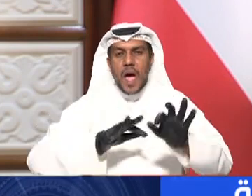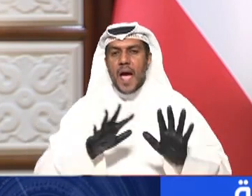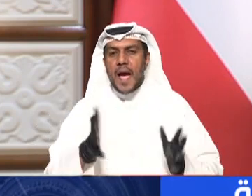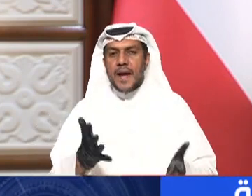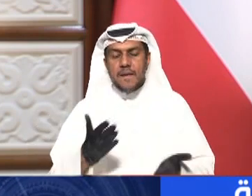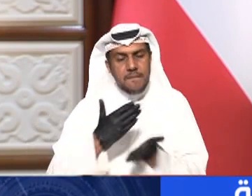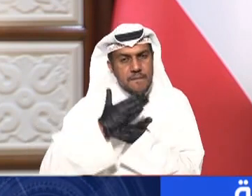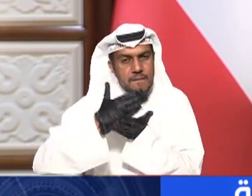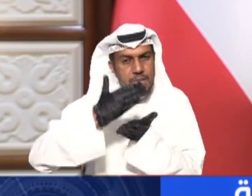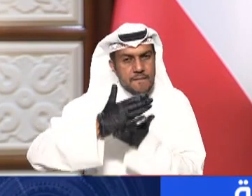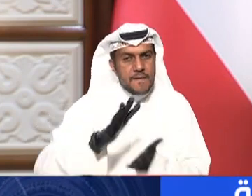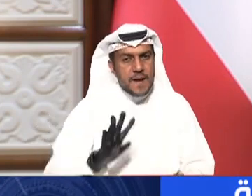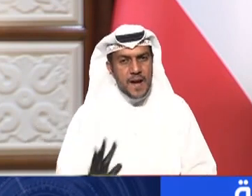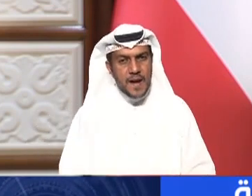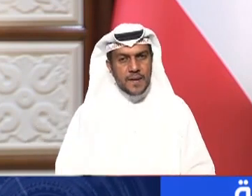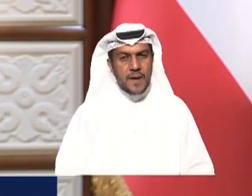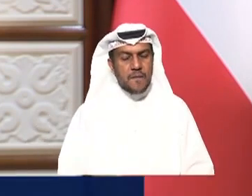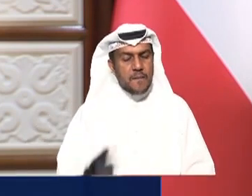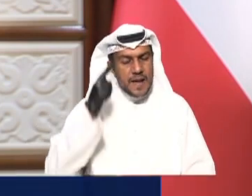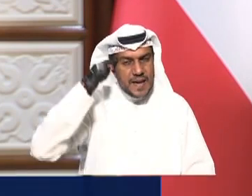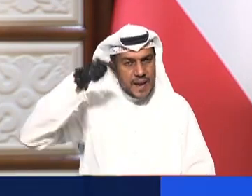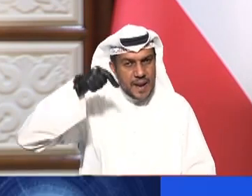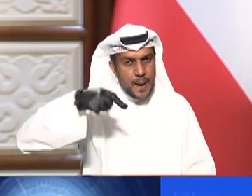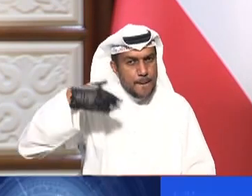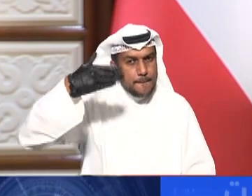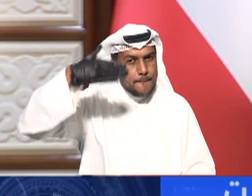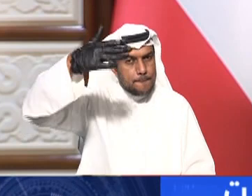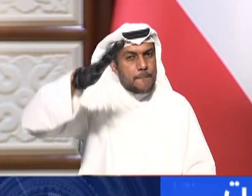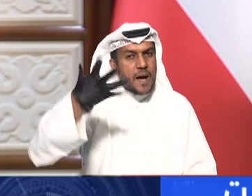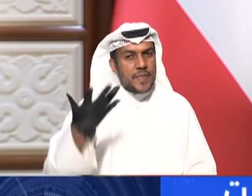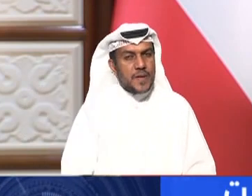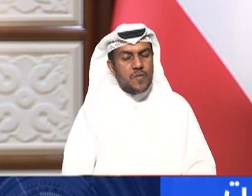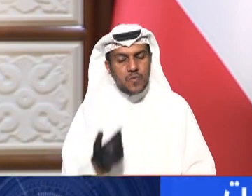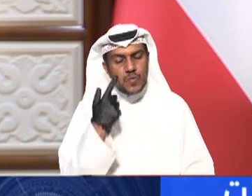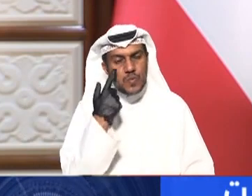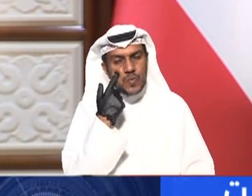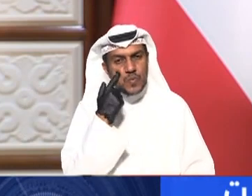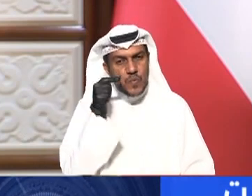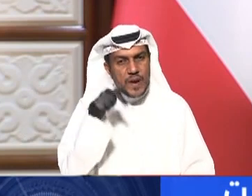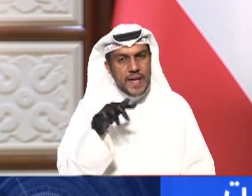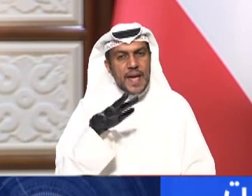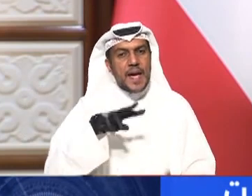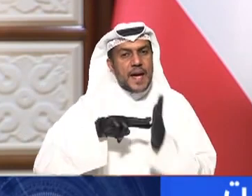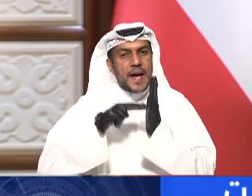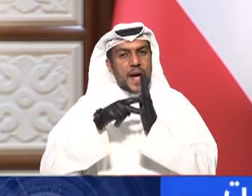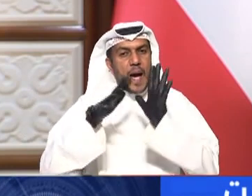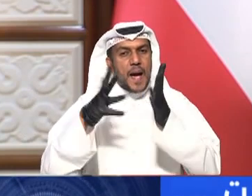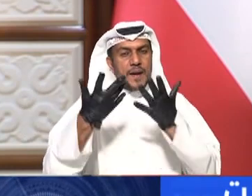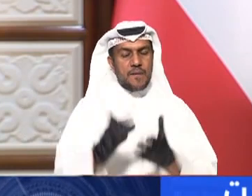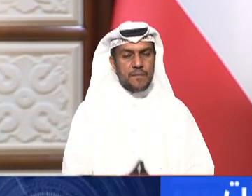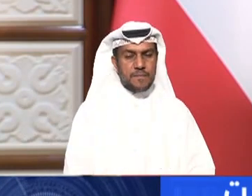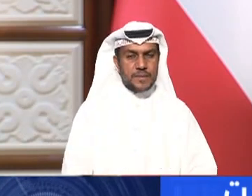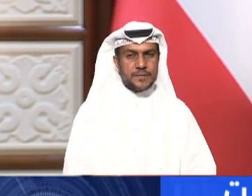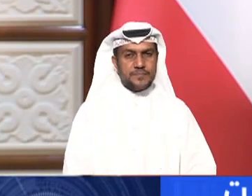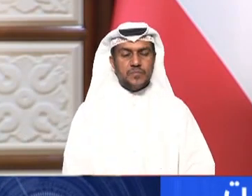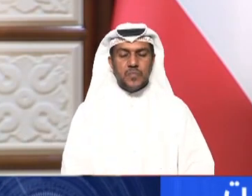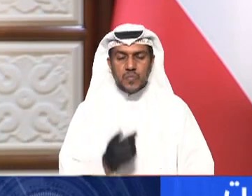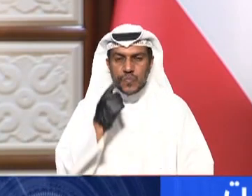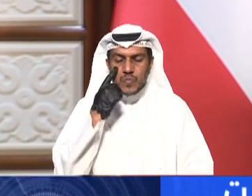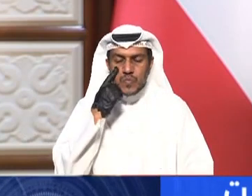الحالية والمستقبلية وإعادة تقييم الوضع عبر دراسة